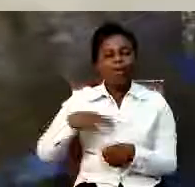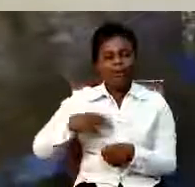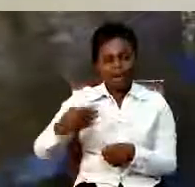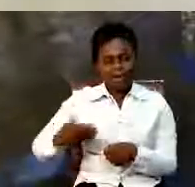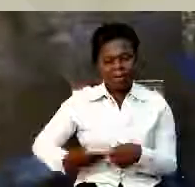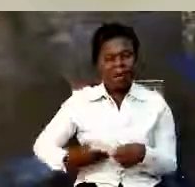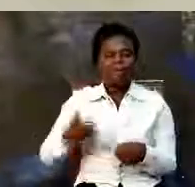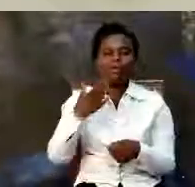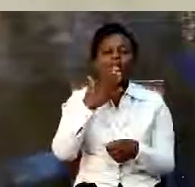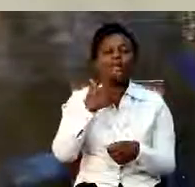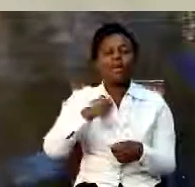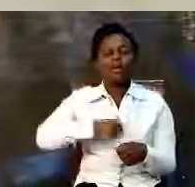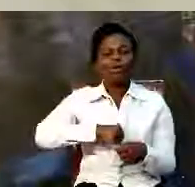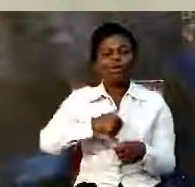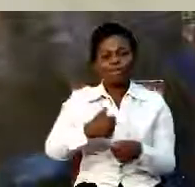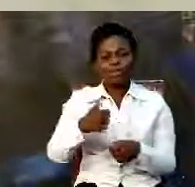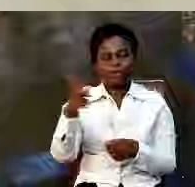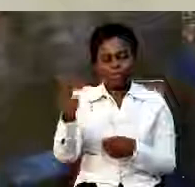be imperfect.